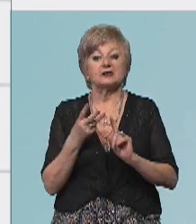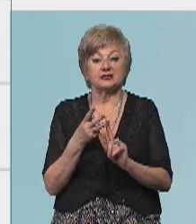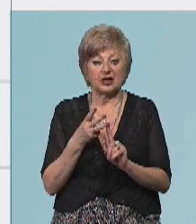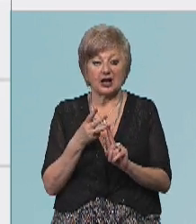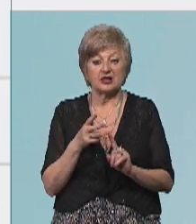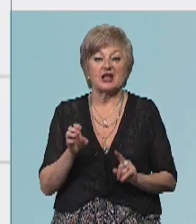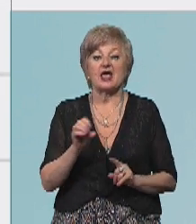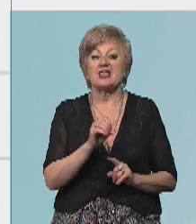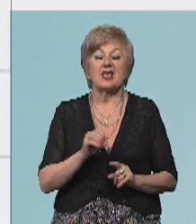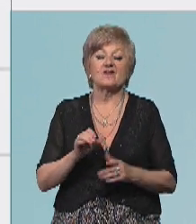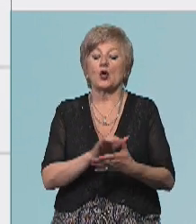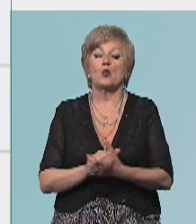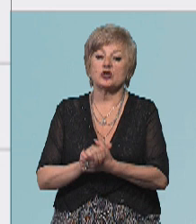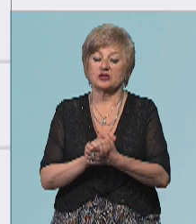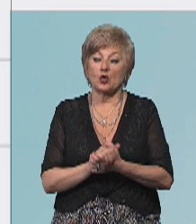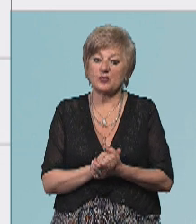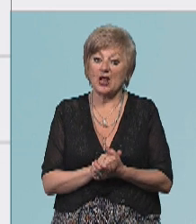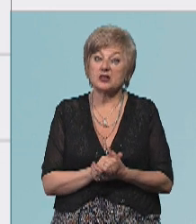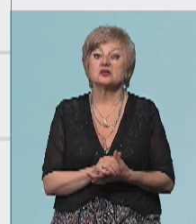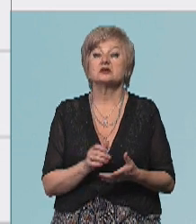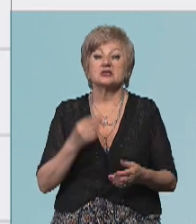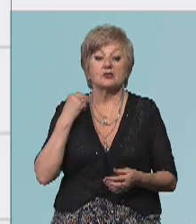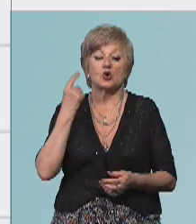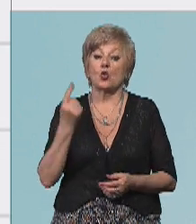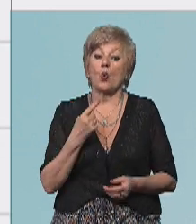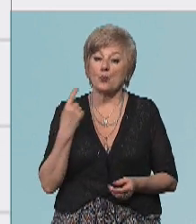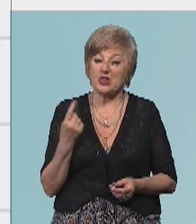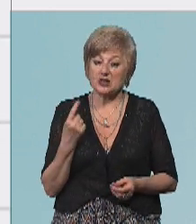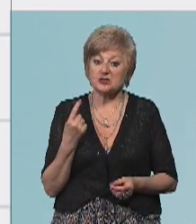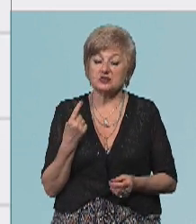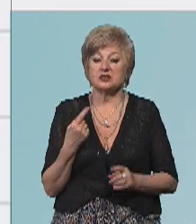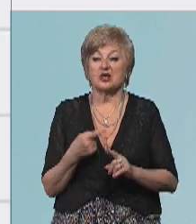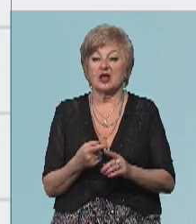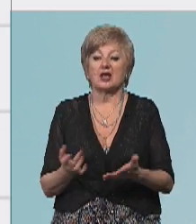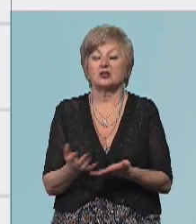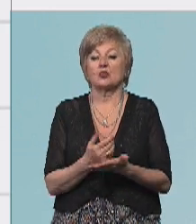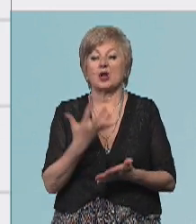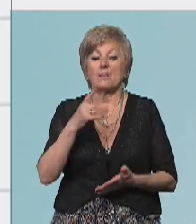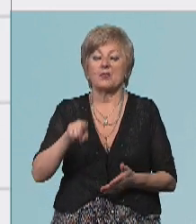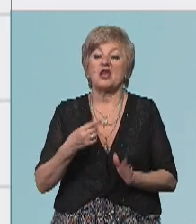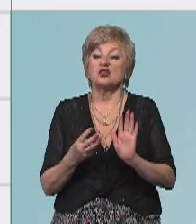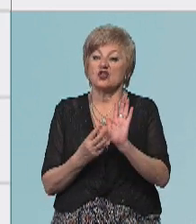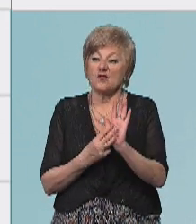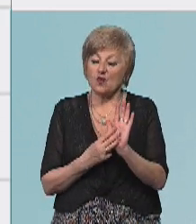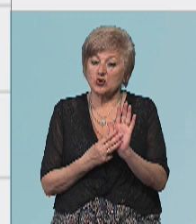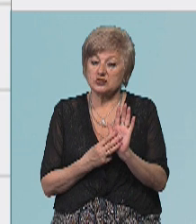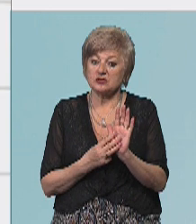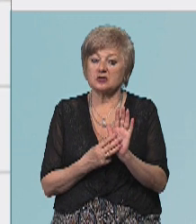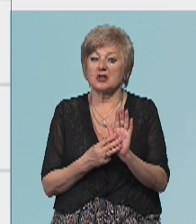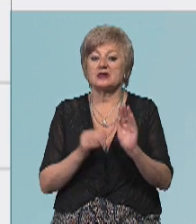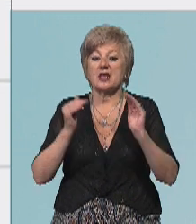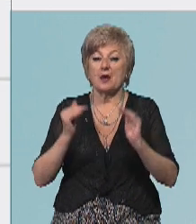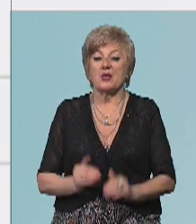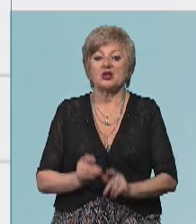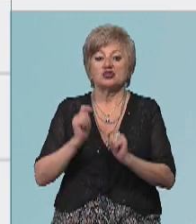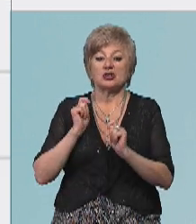позиція у Європейської солідарності. В Запорізькій області ця партія набрала 5,8% голосів, найменше